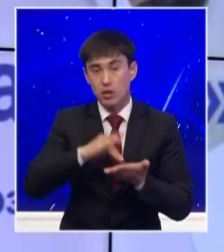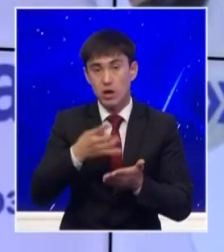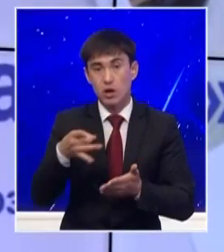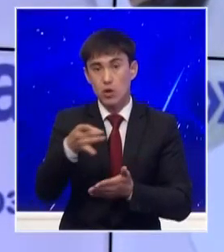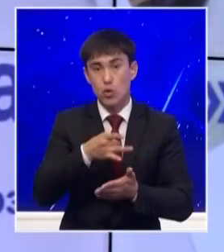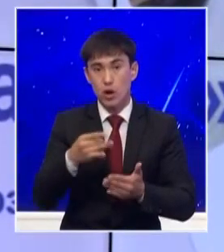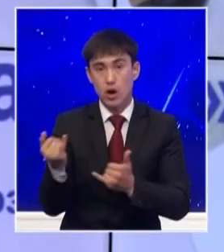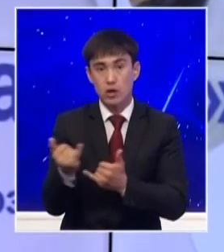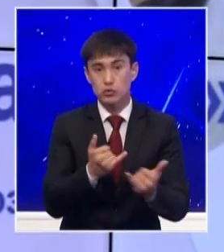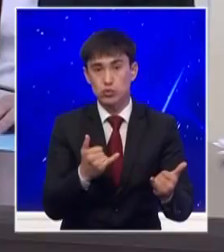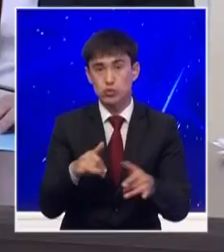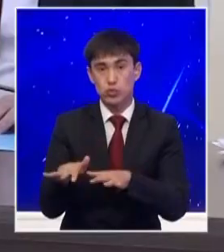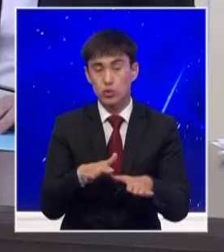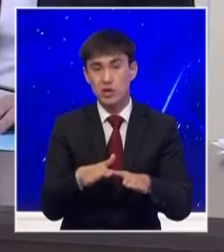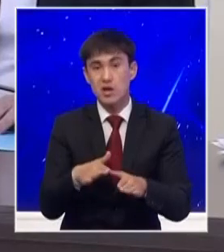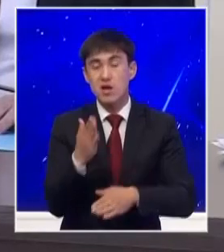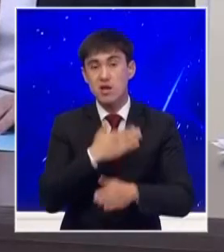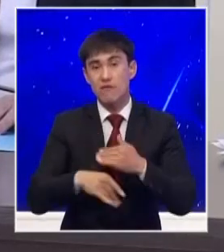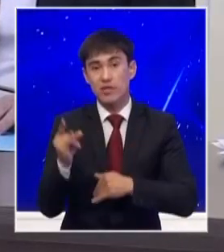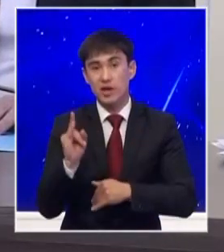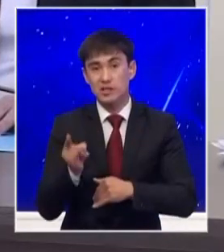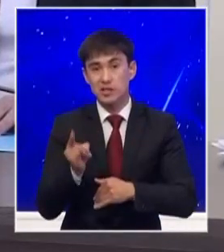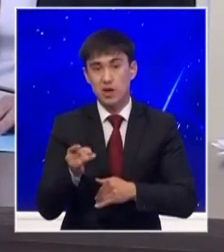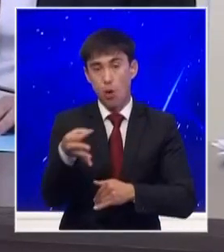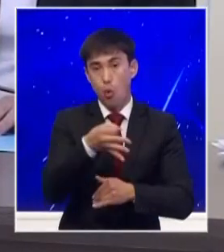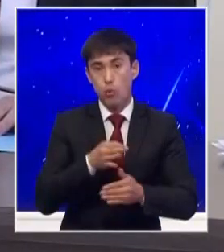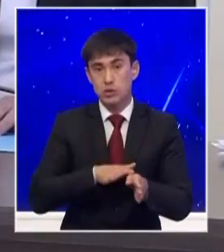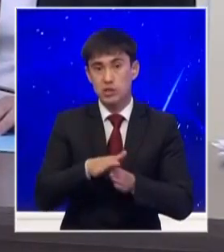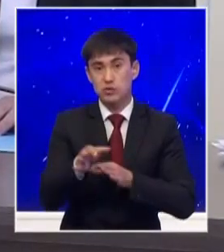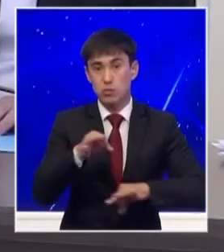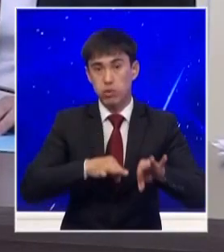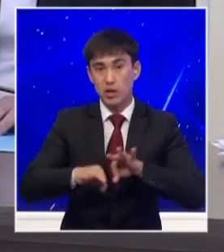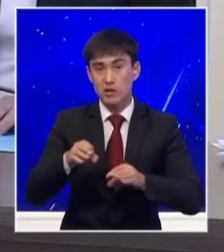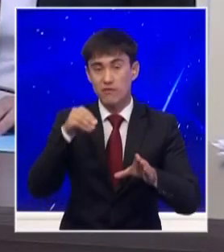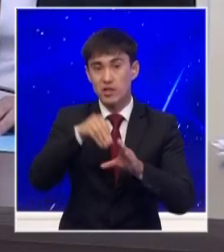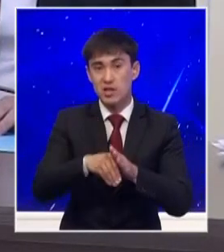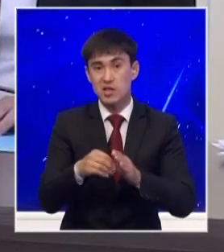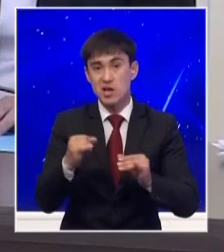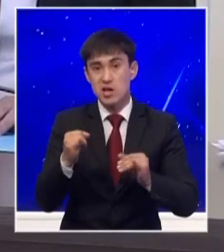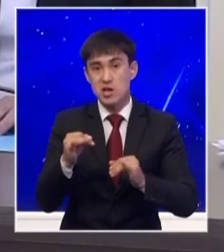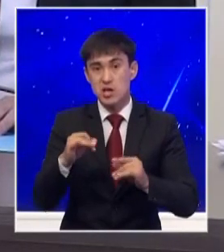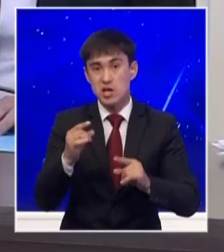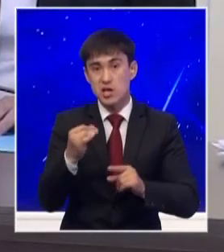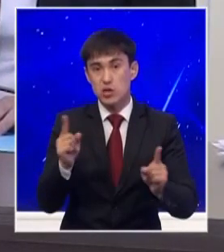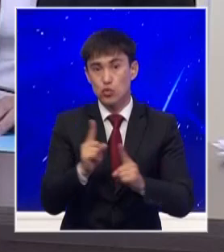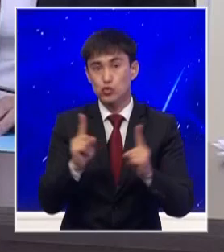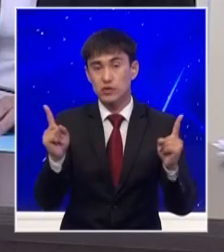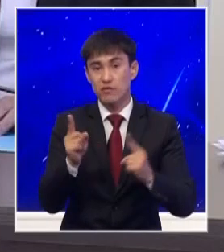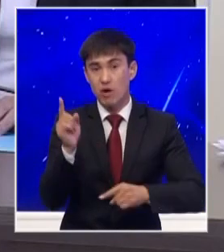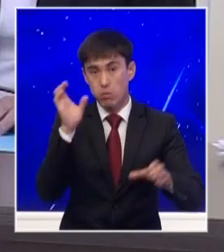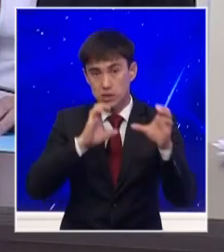и районах оказывают услуги инватакси, а в области реализуются проекты по внедрению инклюзивного